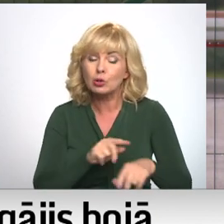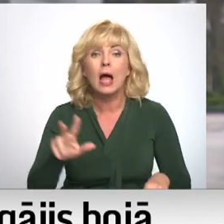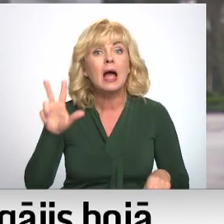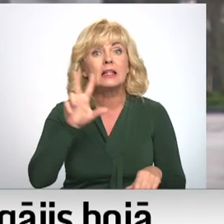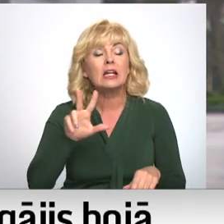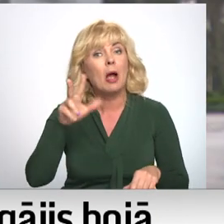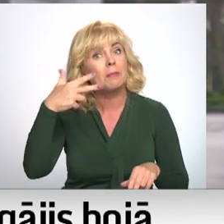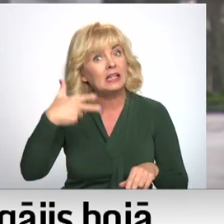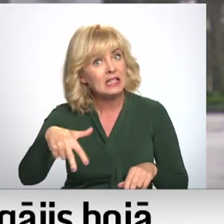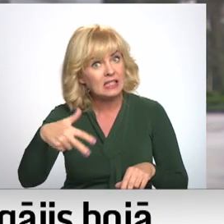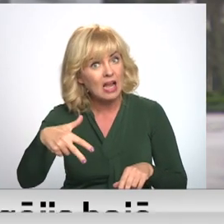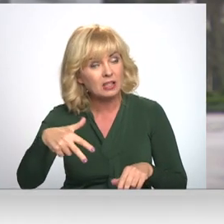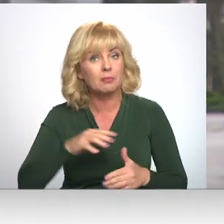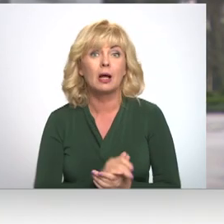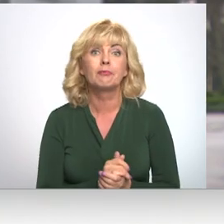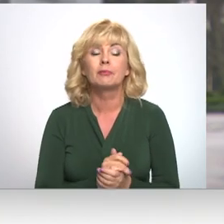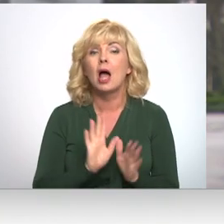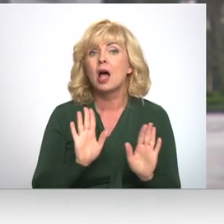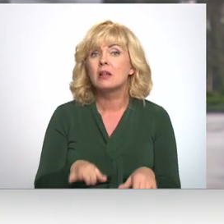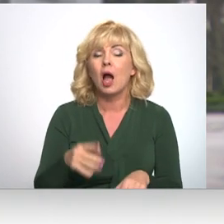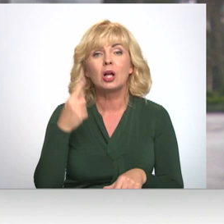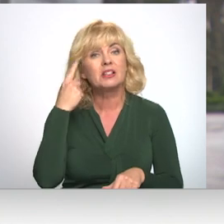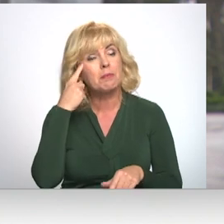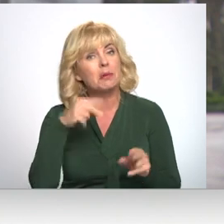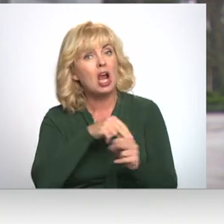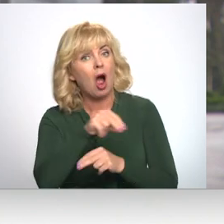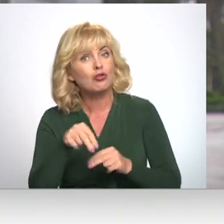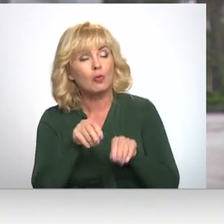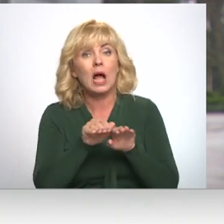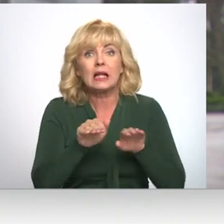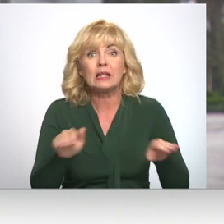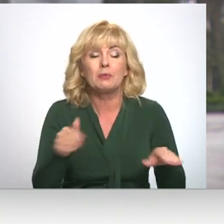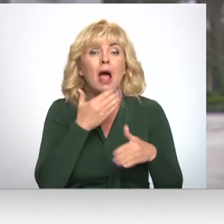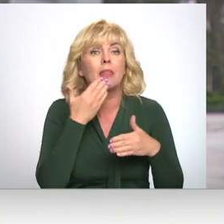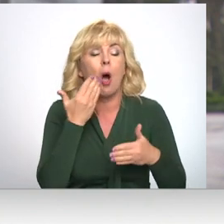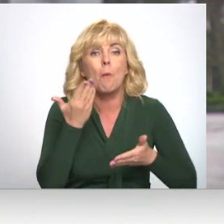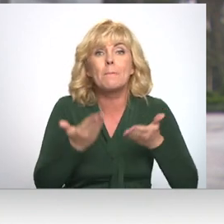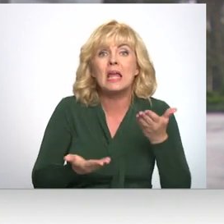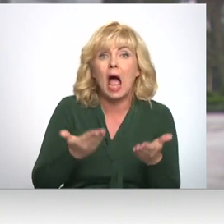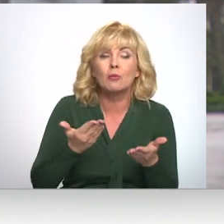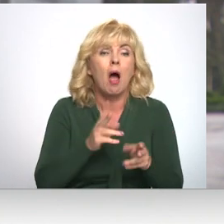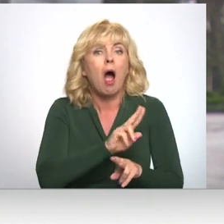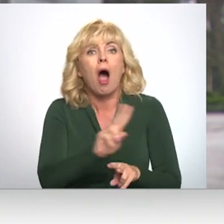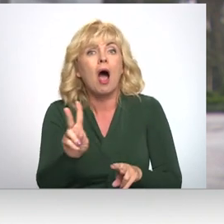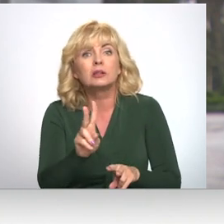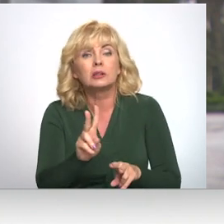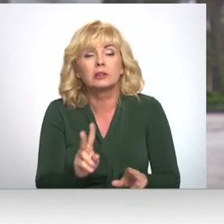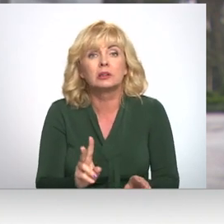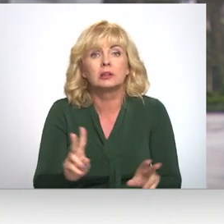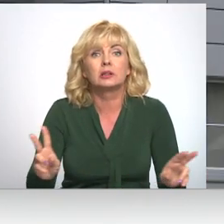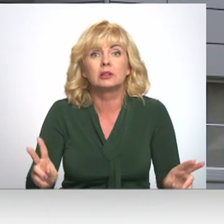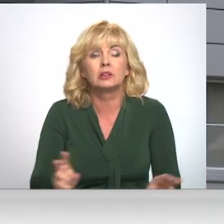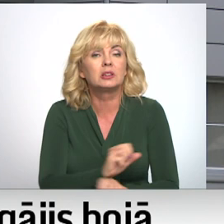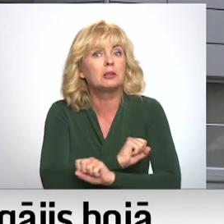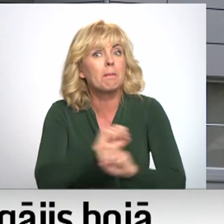3:30. Pat tādā hipotētiskā līmenī nav pat pieņēmumu, kas varētu būt sprādziena